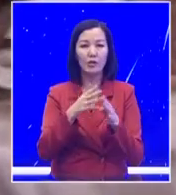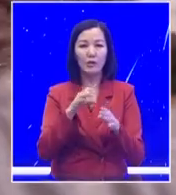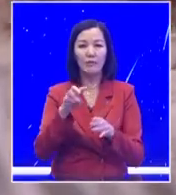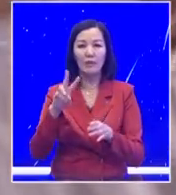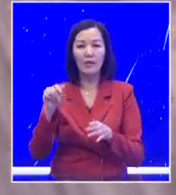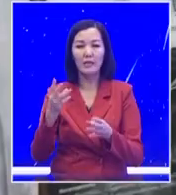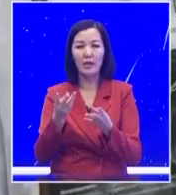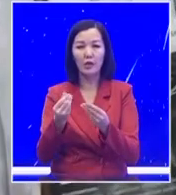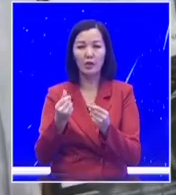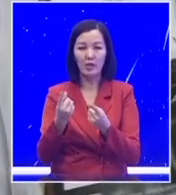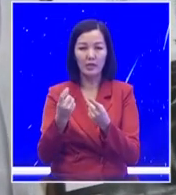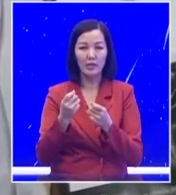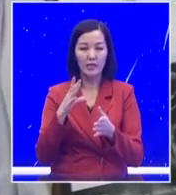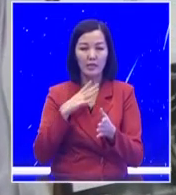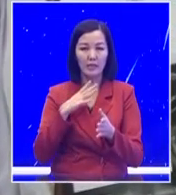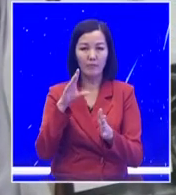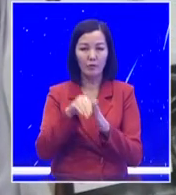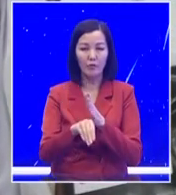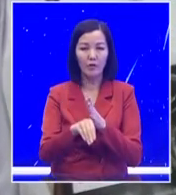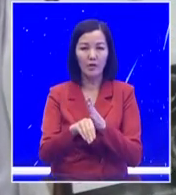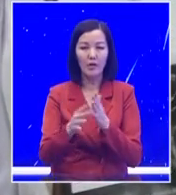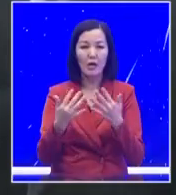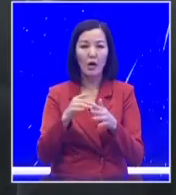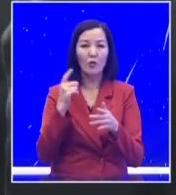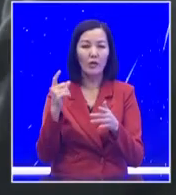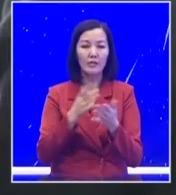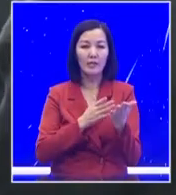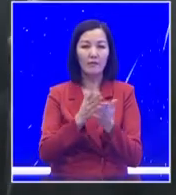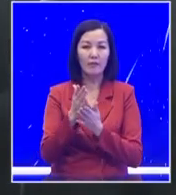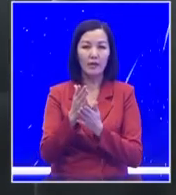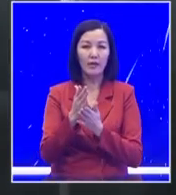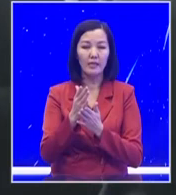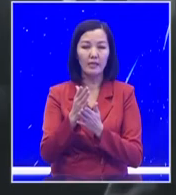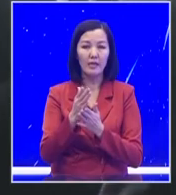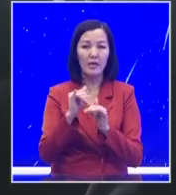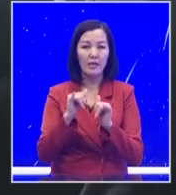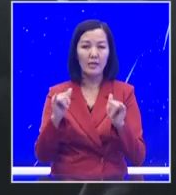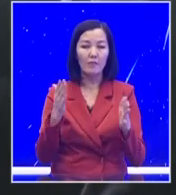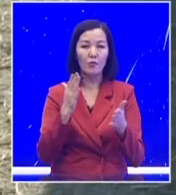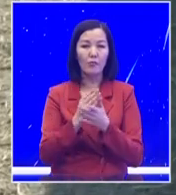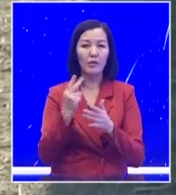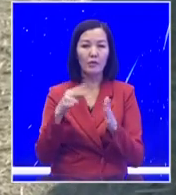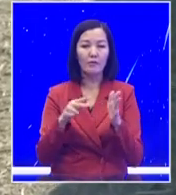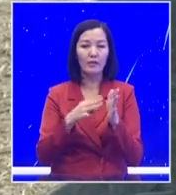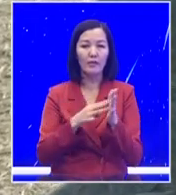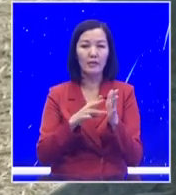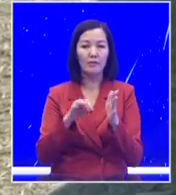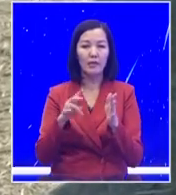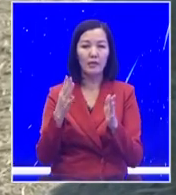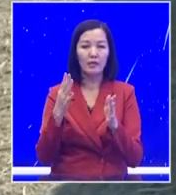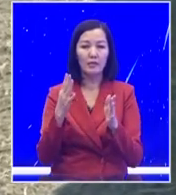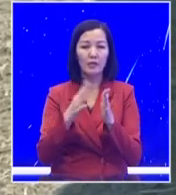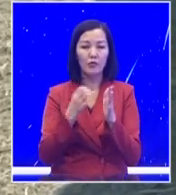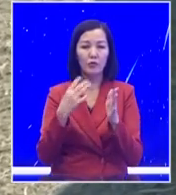аса инвестиция тартылыпты. Негізгі кәсіп ауыл шаруашылығы бағытында қарқынды өсім бар. 28 миллиард 843